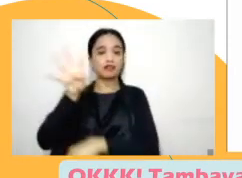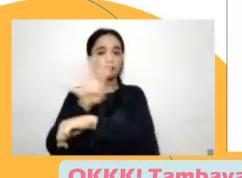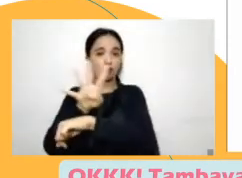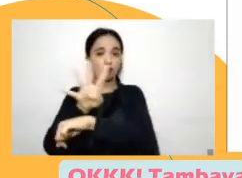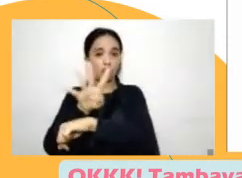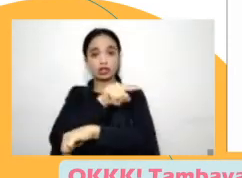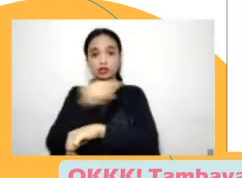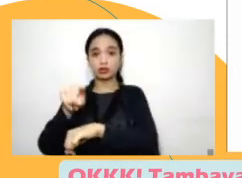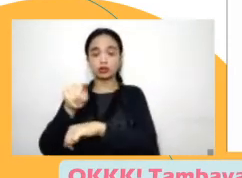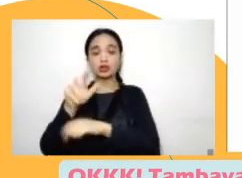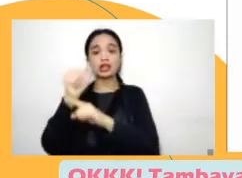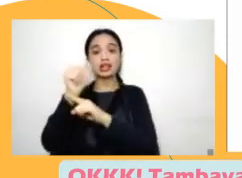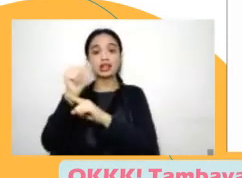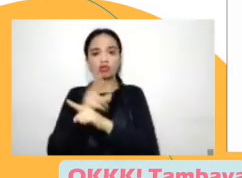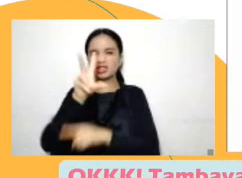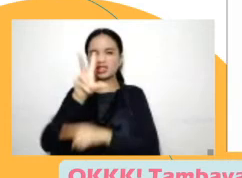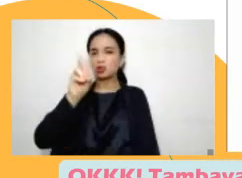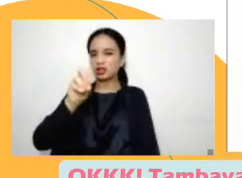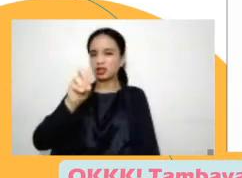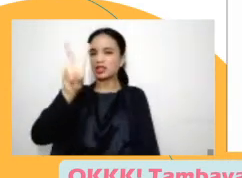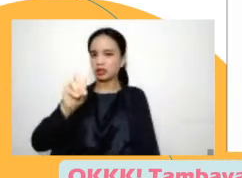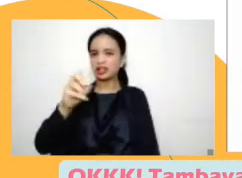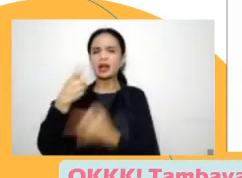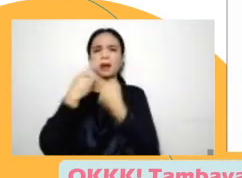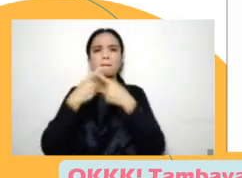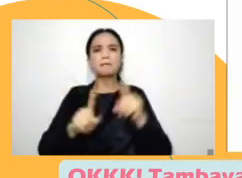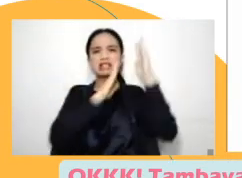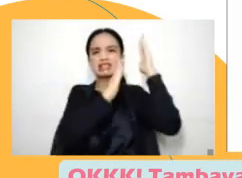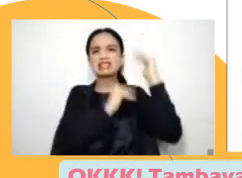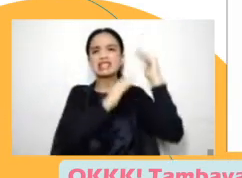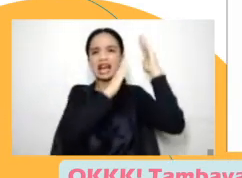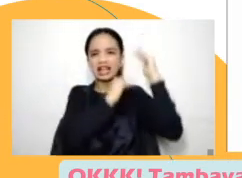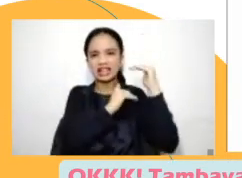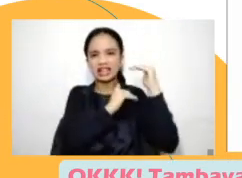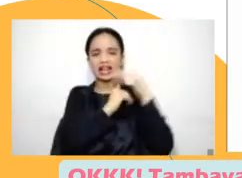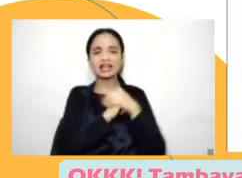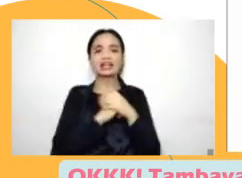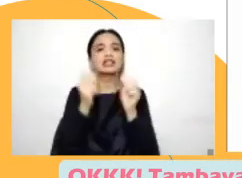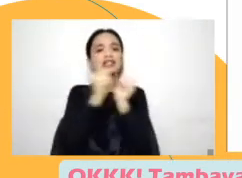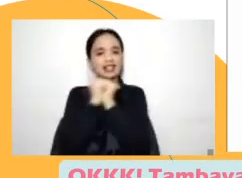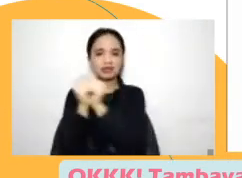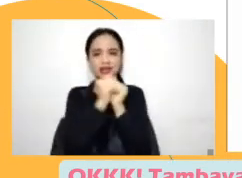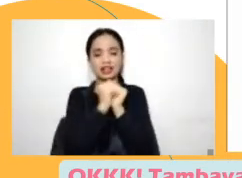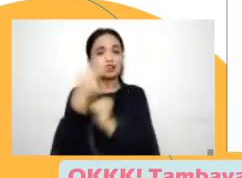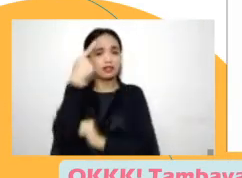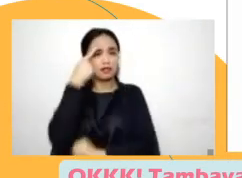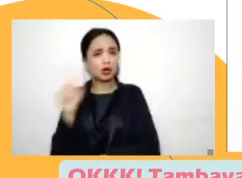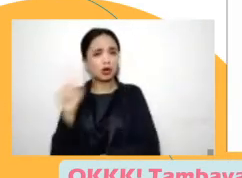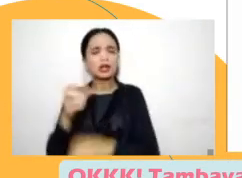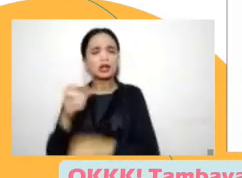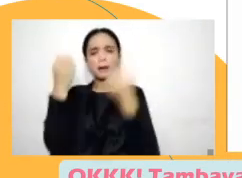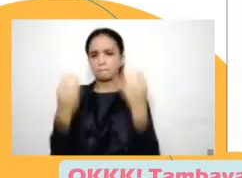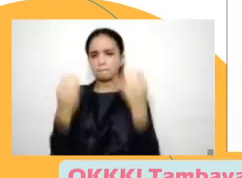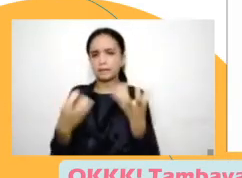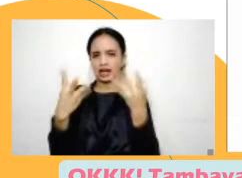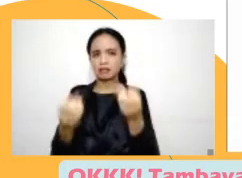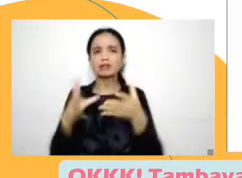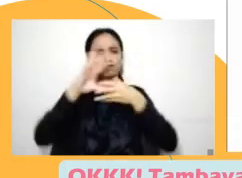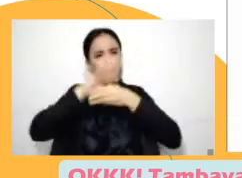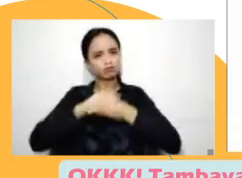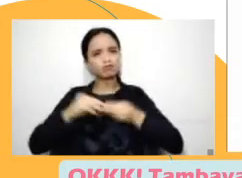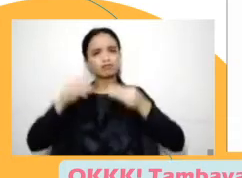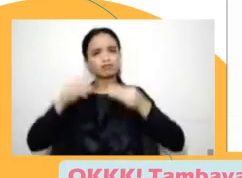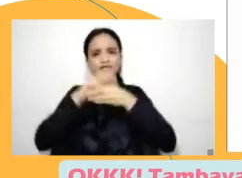August 20 na lang po tayo. Pero sana kupapit po tayo. Samahan niyo po kami para mas marami pa po tayong mapagkwentuhan, mas marami